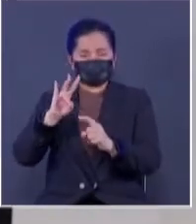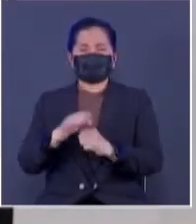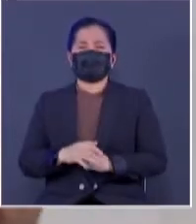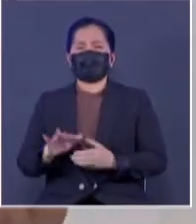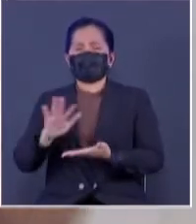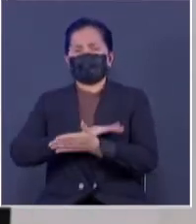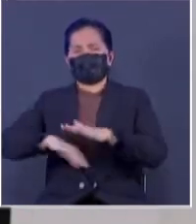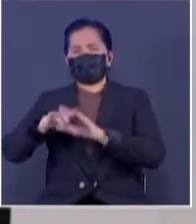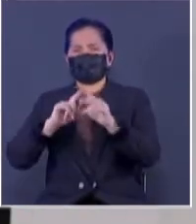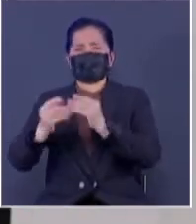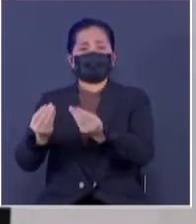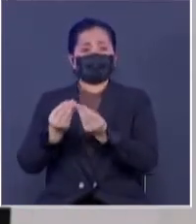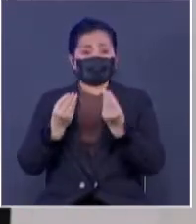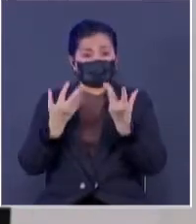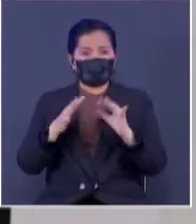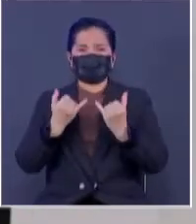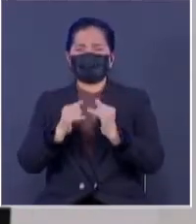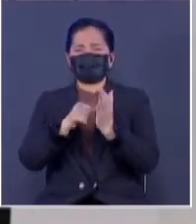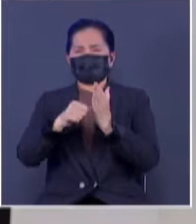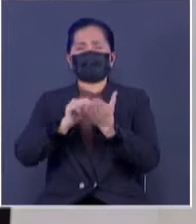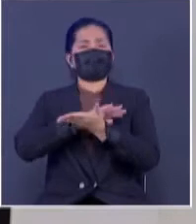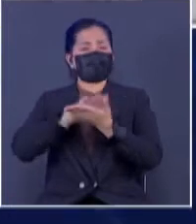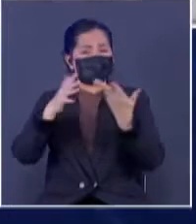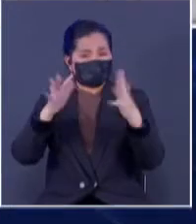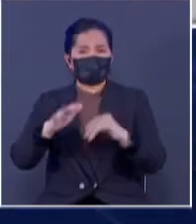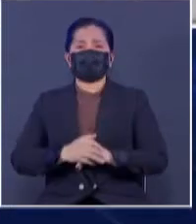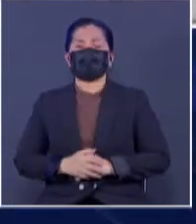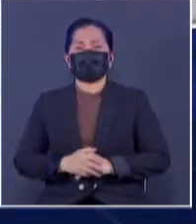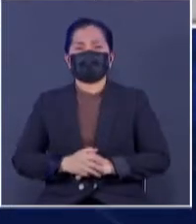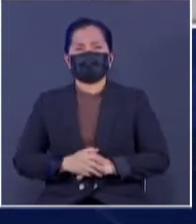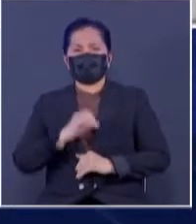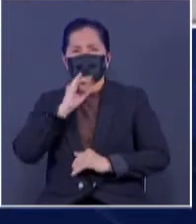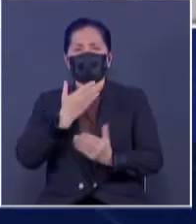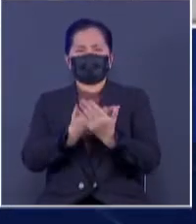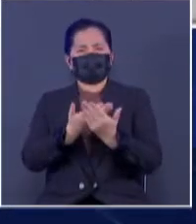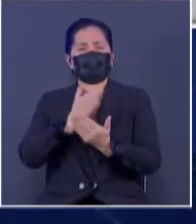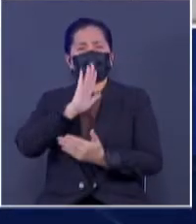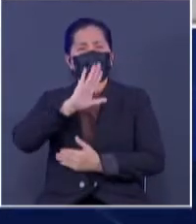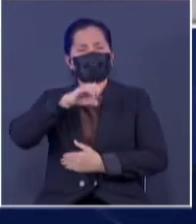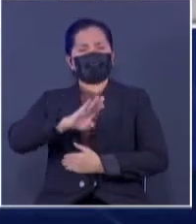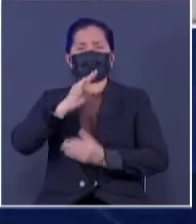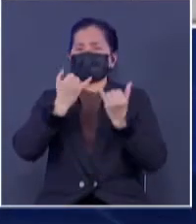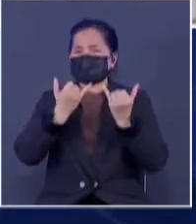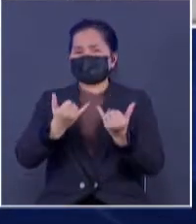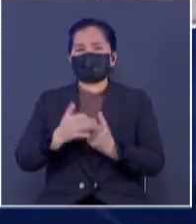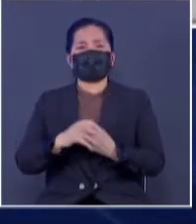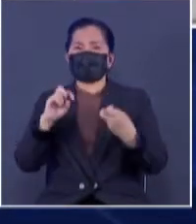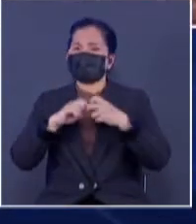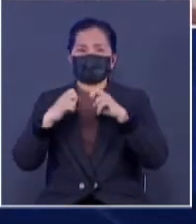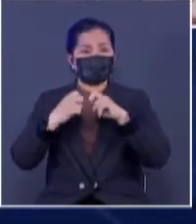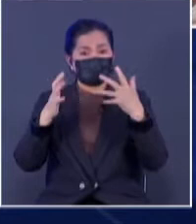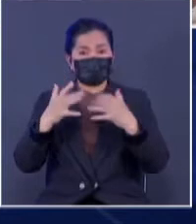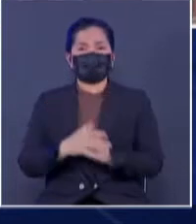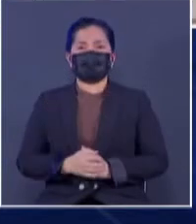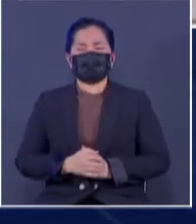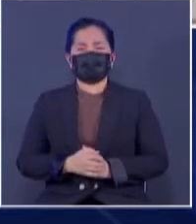นะคะซึ่งตอนนี้มีการแก้ไขเรียบร้อยแล้วพร้อมยืนยันสถานะทางการเงินของบริษัทขนาดนี้ไม่มีปัญห